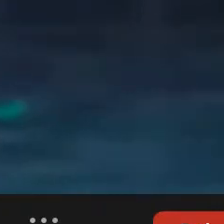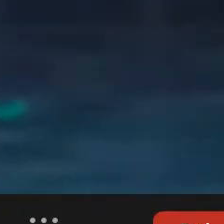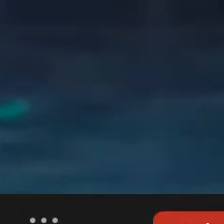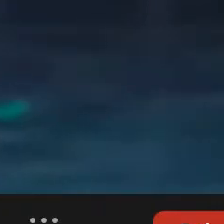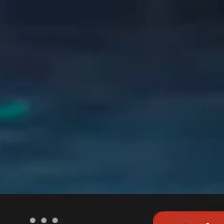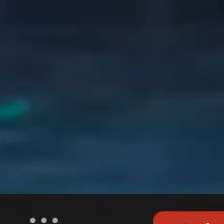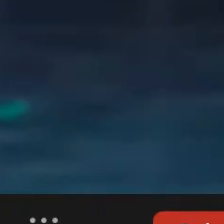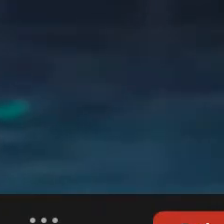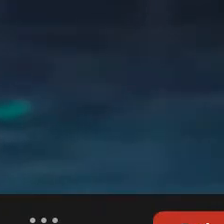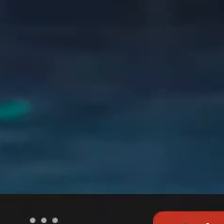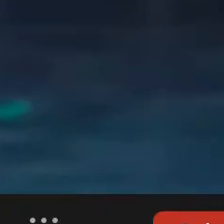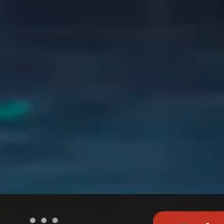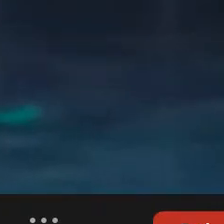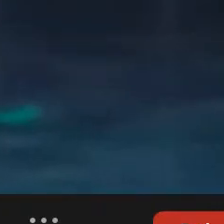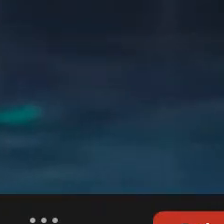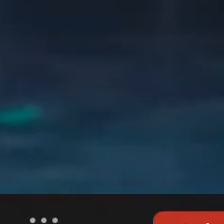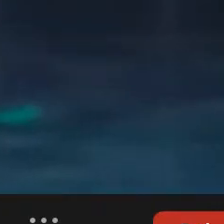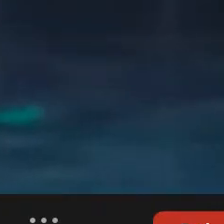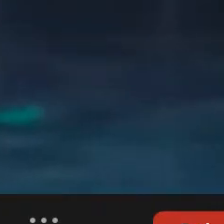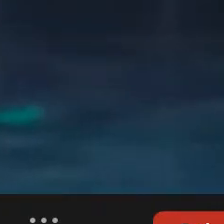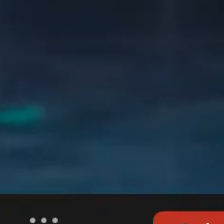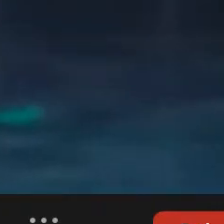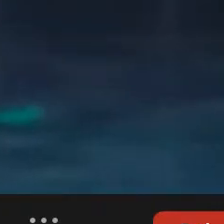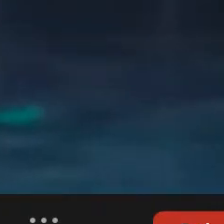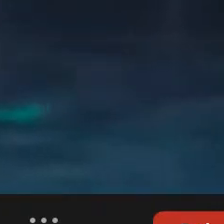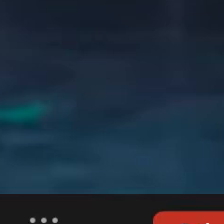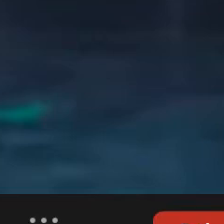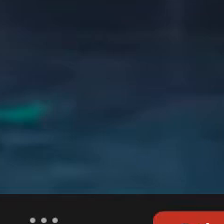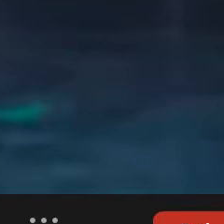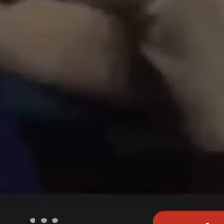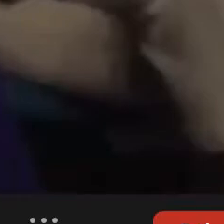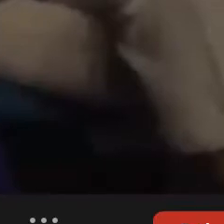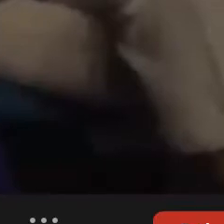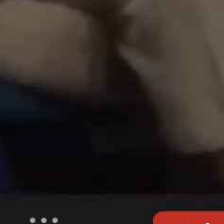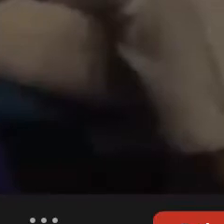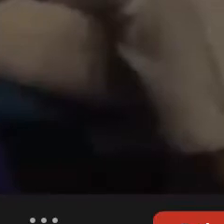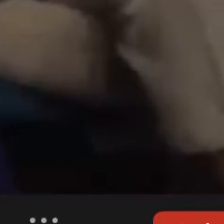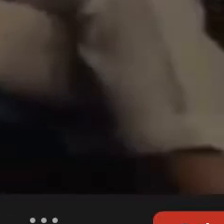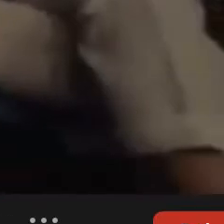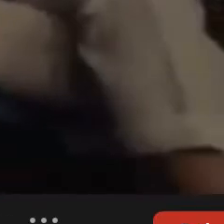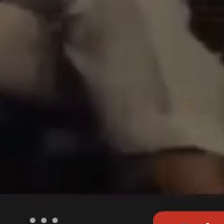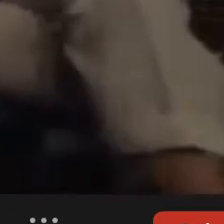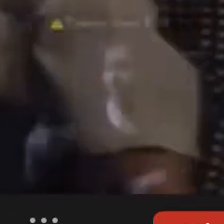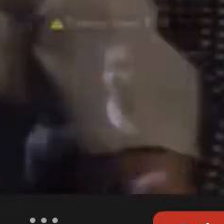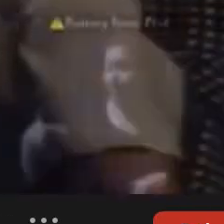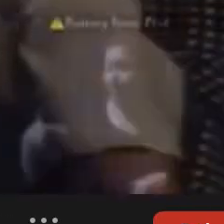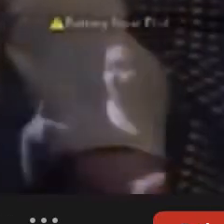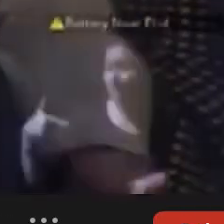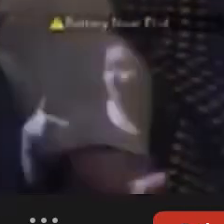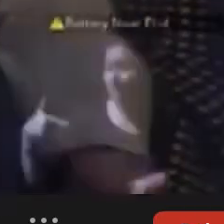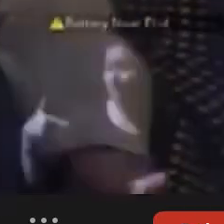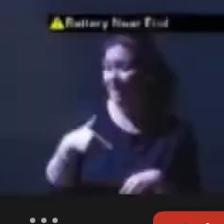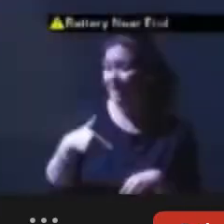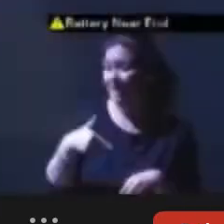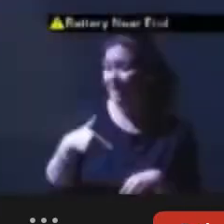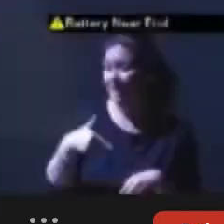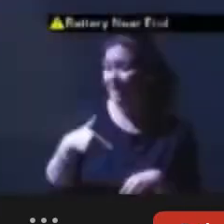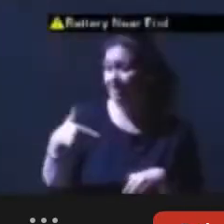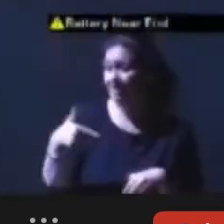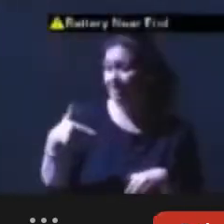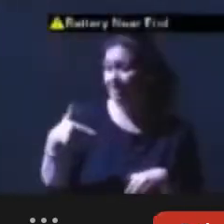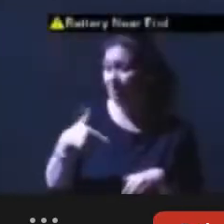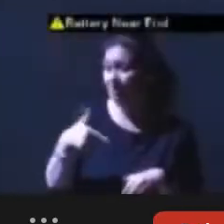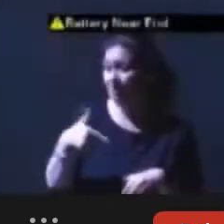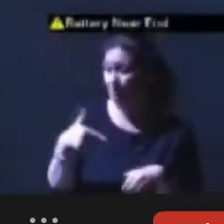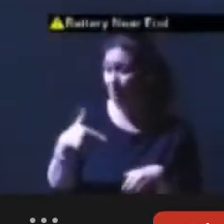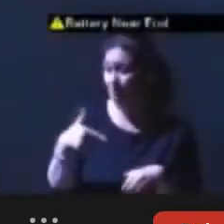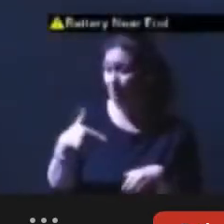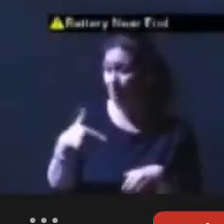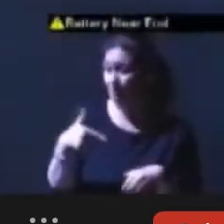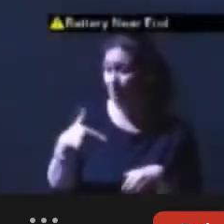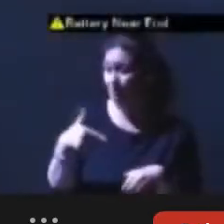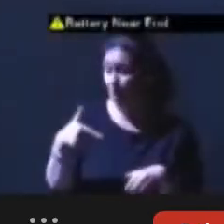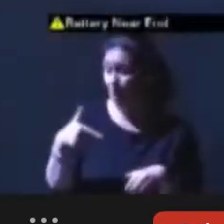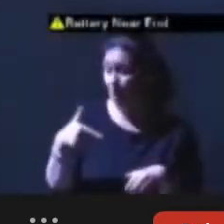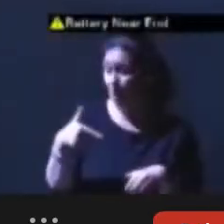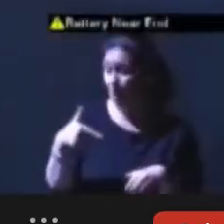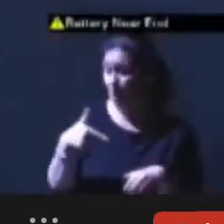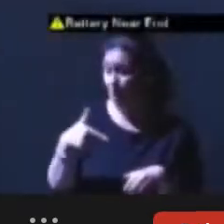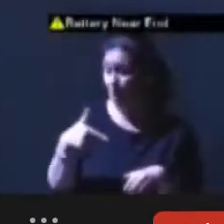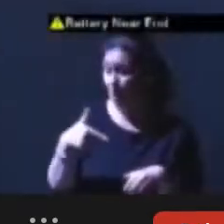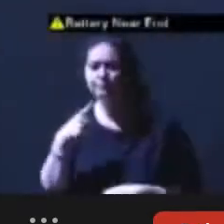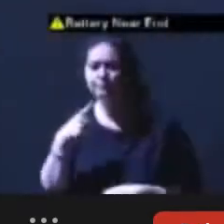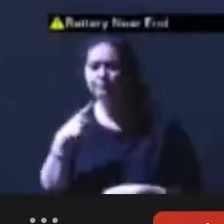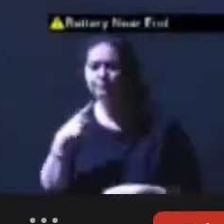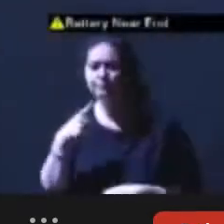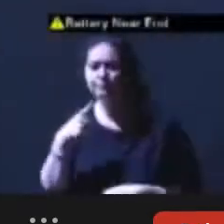sử dụng cái nước hoa gì vậy. Đấy, hồi đấy tôi là người đi làm thủy thủ và tôi đi mua nước hoa ở Pháp, thì tôi kể chuyện như thế, thì mọi người bảo ôi hay